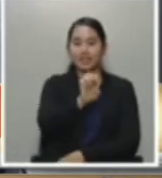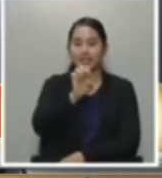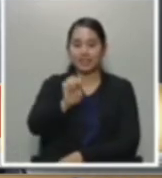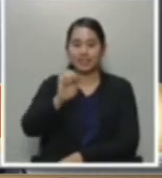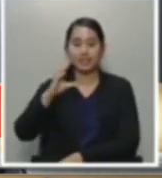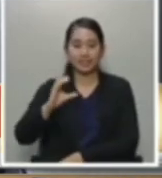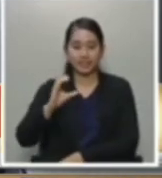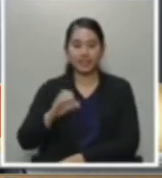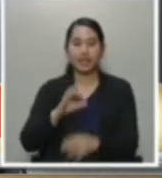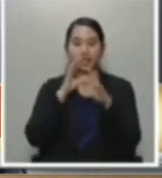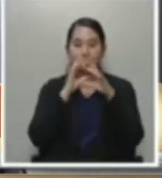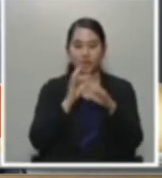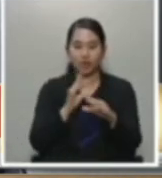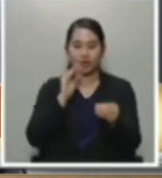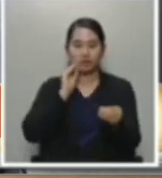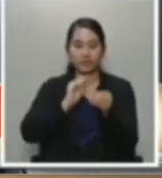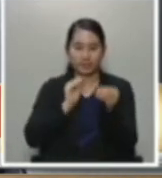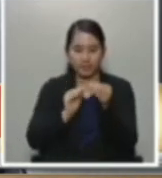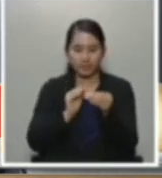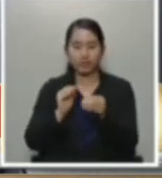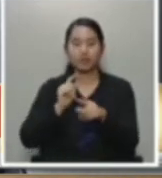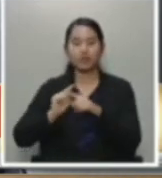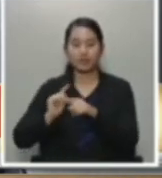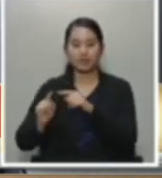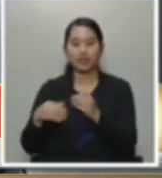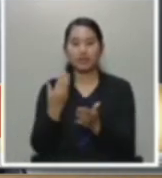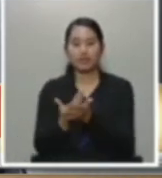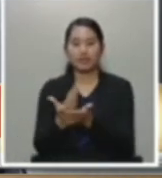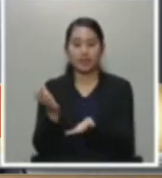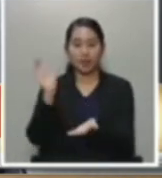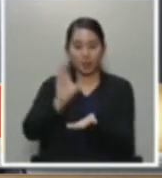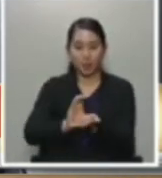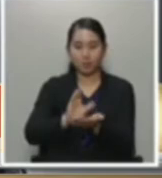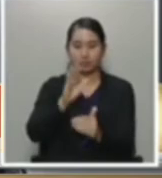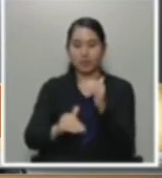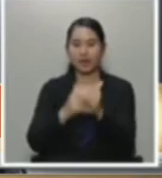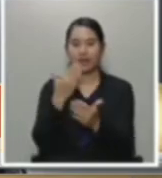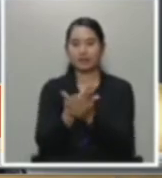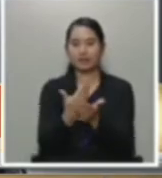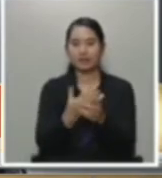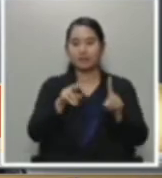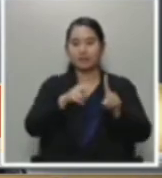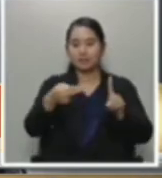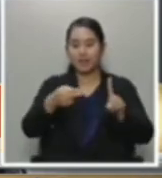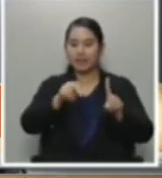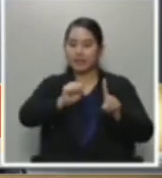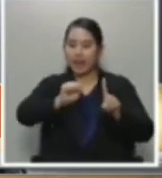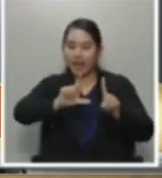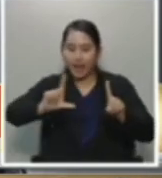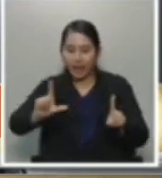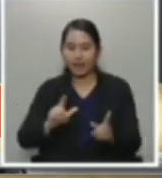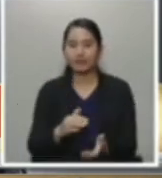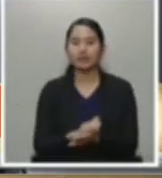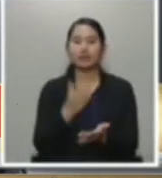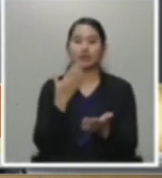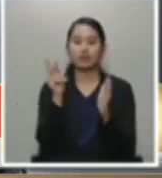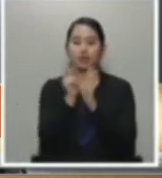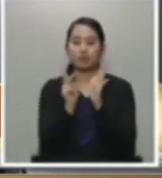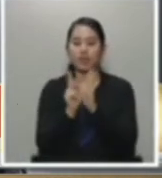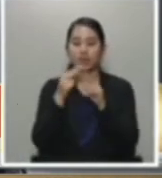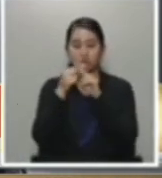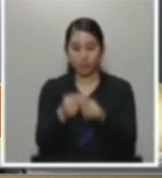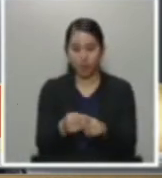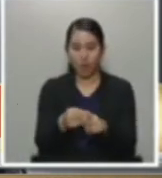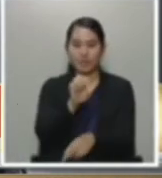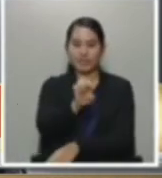ราวันนี้ท่านขับเคลื่อนด้วยเงินหลายหมื่นล้านแสนล้านนะครับท่านมีกฎหมายเฉพาะของ EC